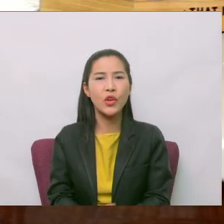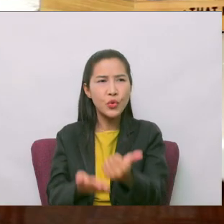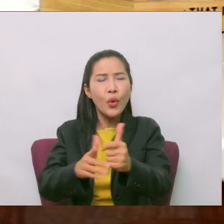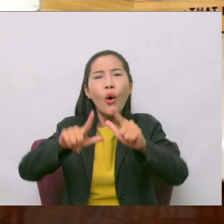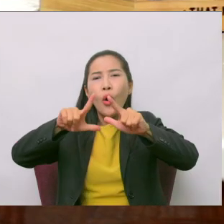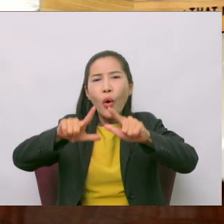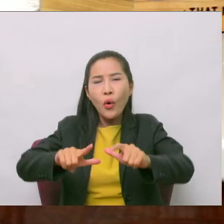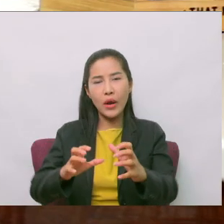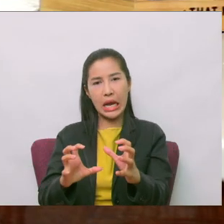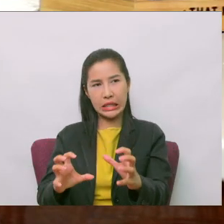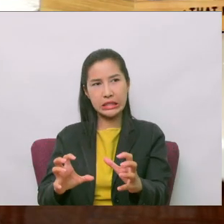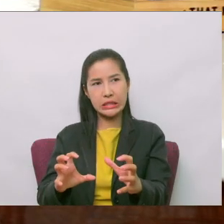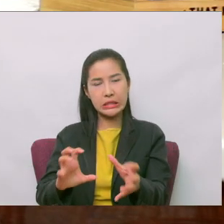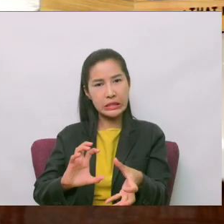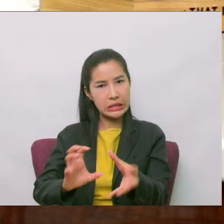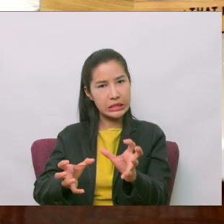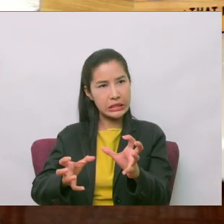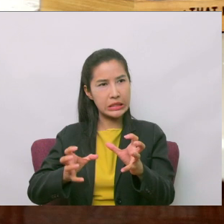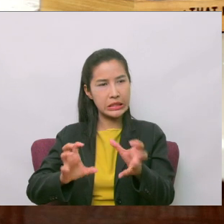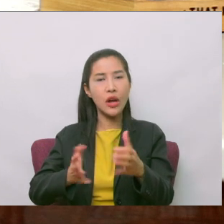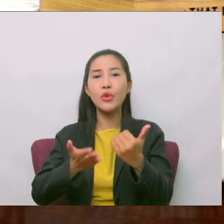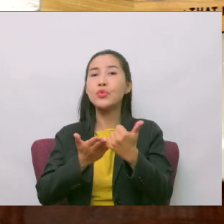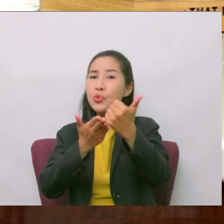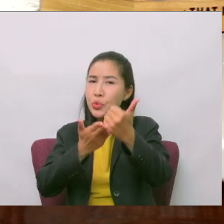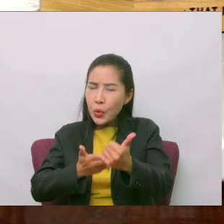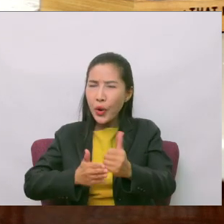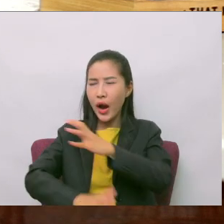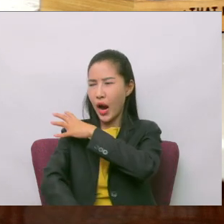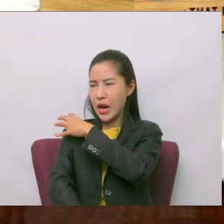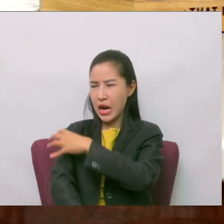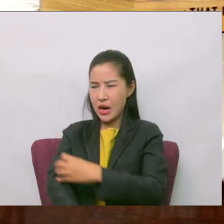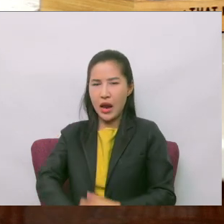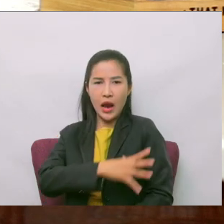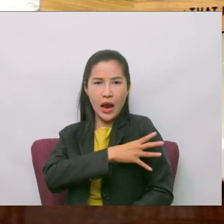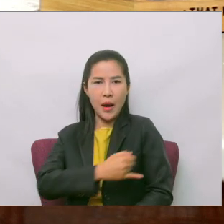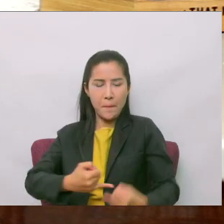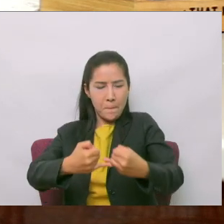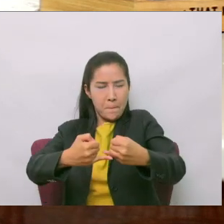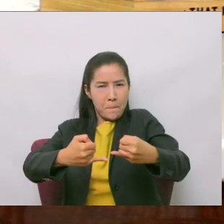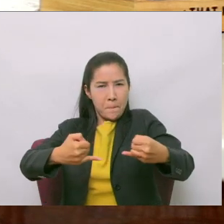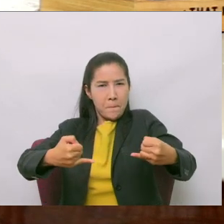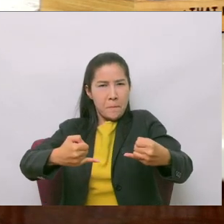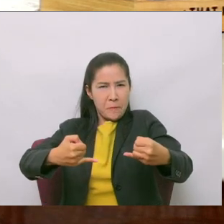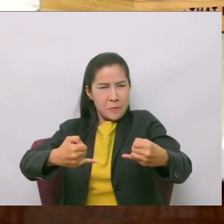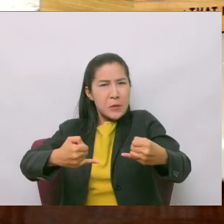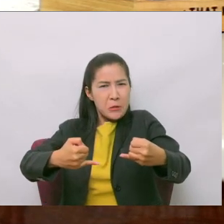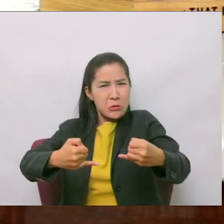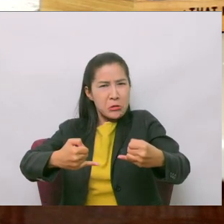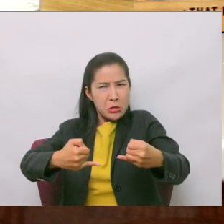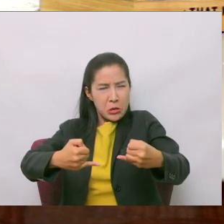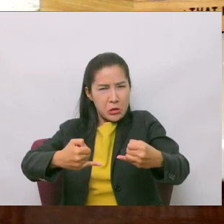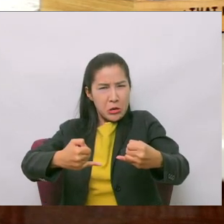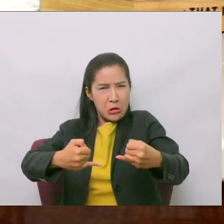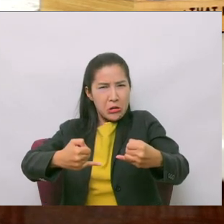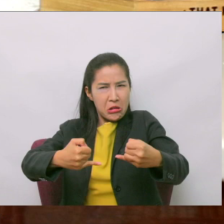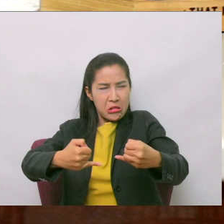ร็งนะคะช่วยให้กล้ามเนื้อช่วยให้เส้นเอ็นที่ตึงแข็งอยู่เนี่ยค่ะลดลงนะคะอ